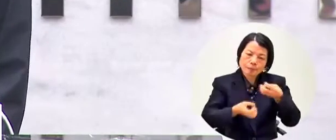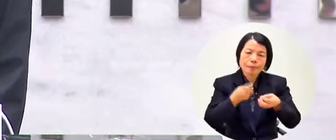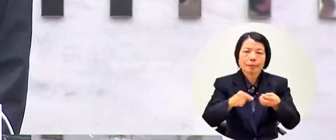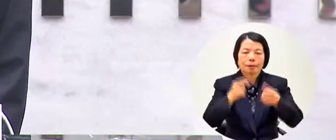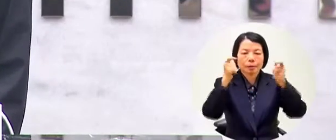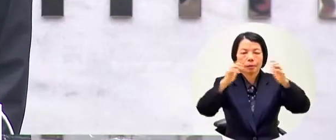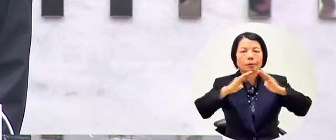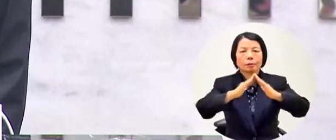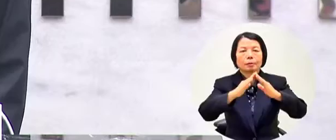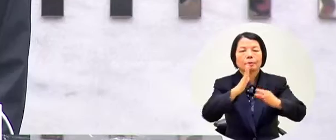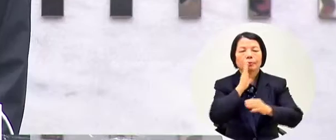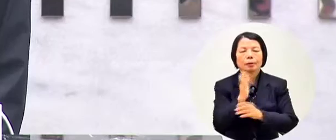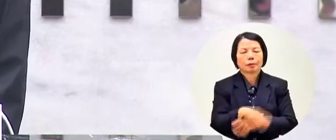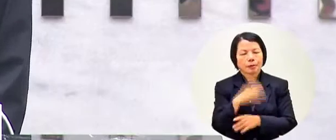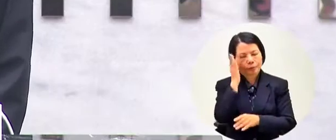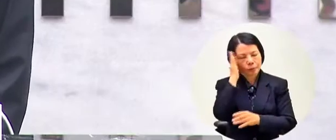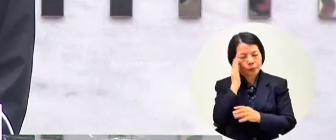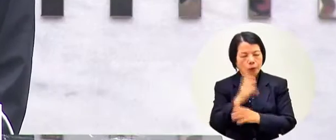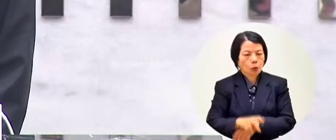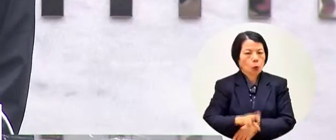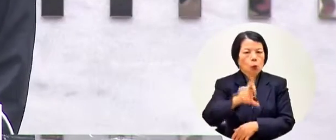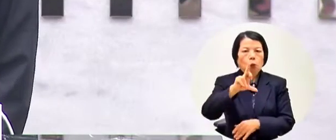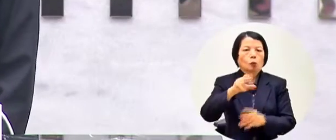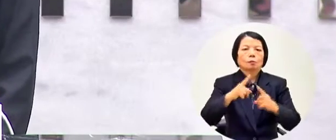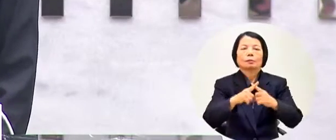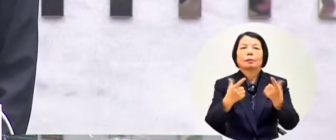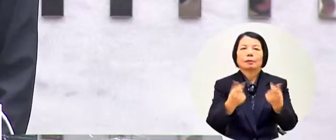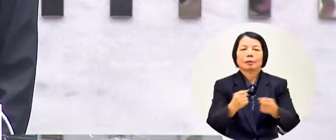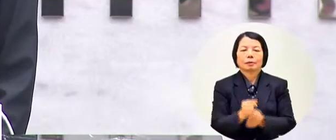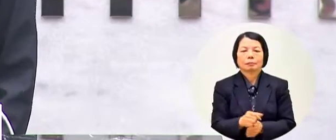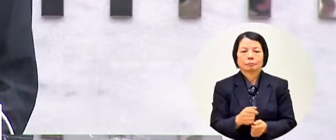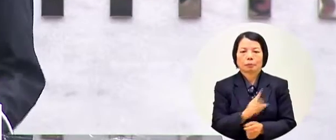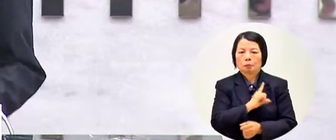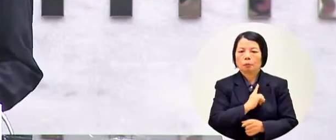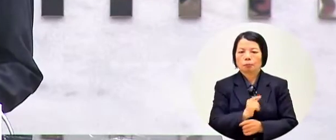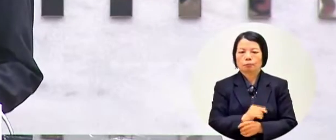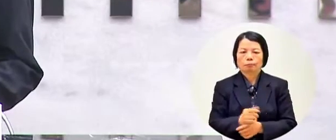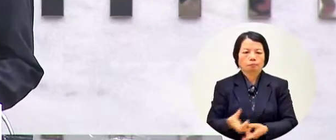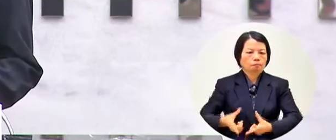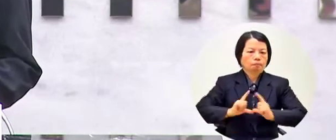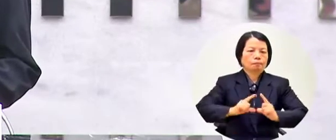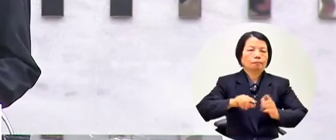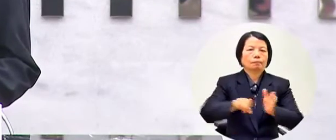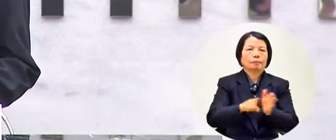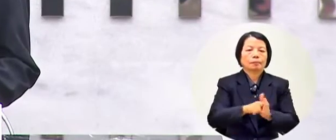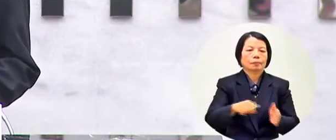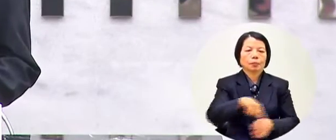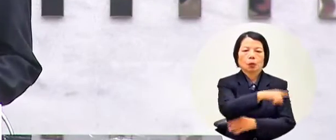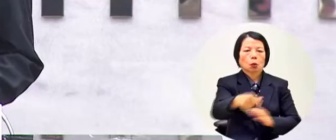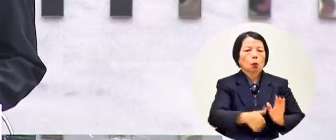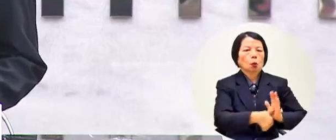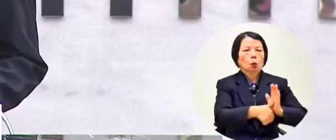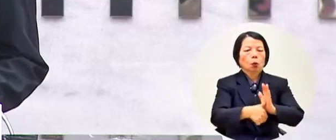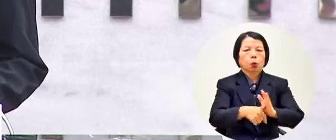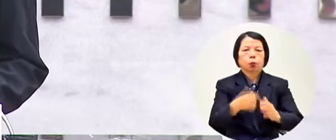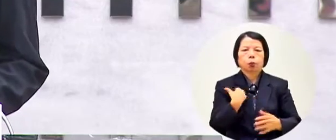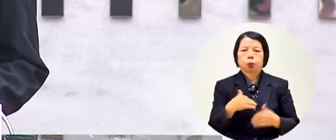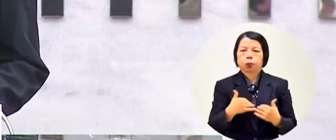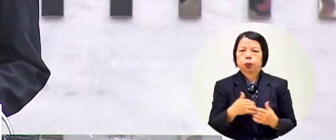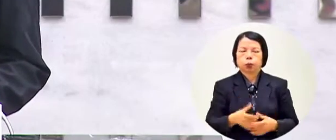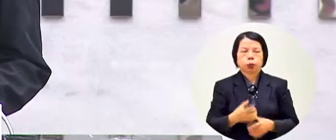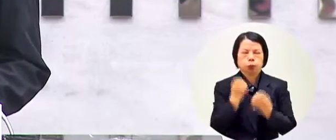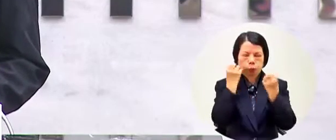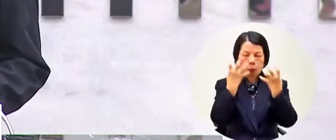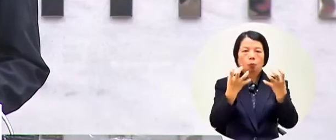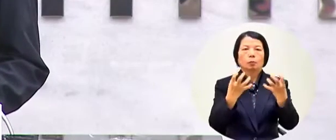沉睡的巨人，当高雄这个巨人站起来之后，全台湾都会轰动。高市政府将